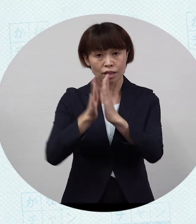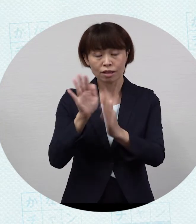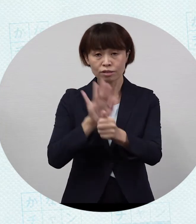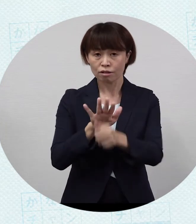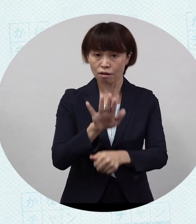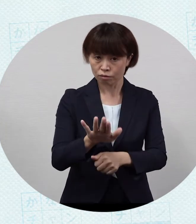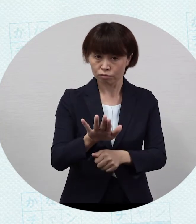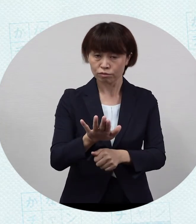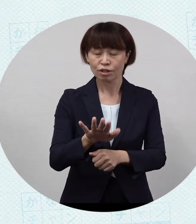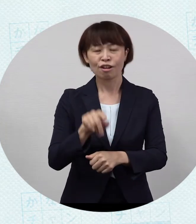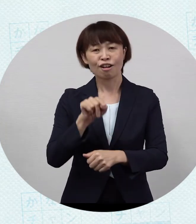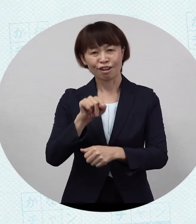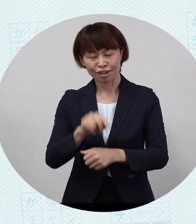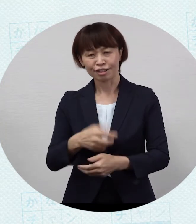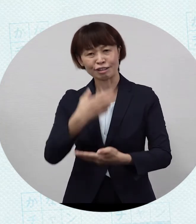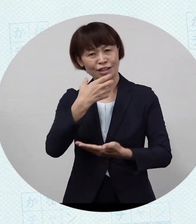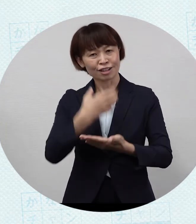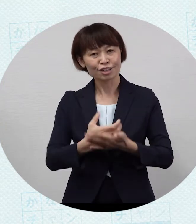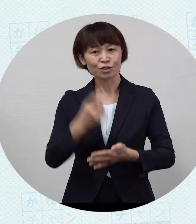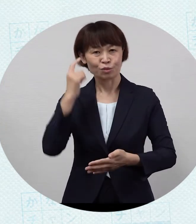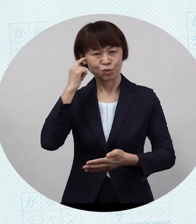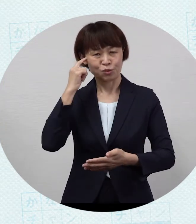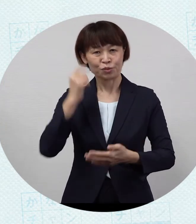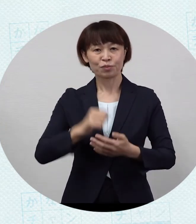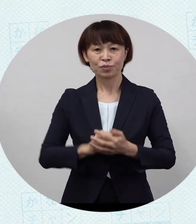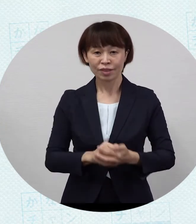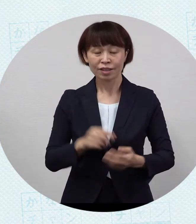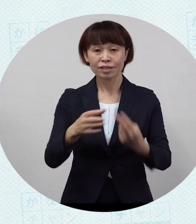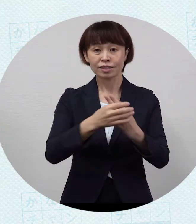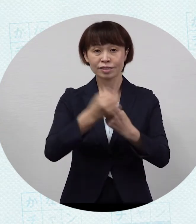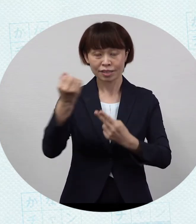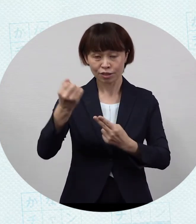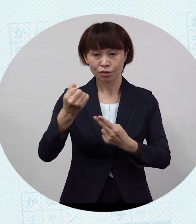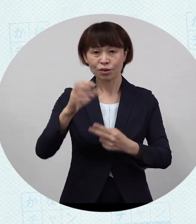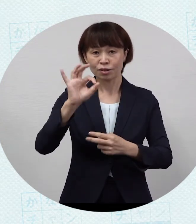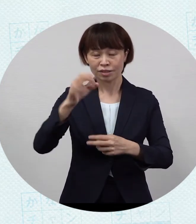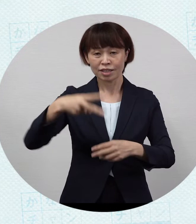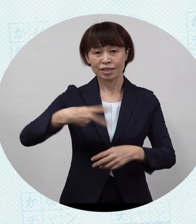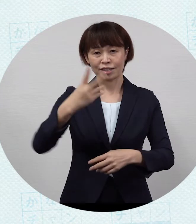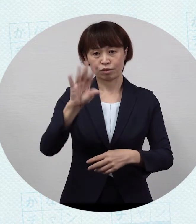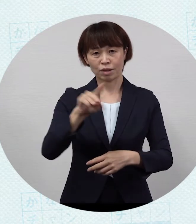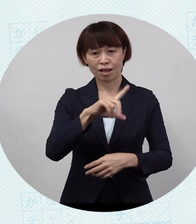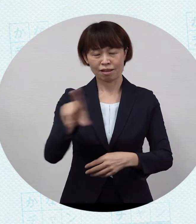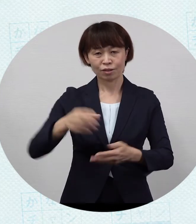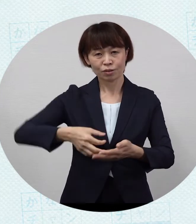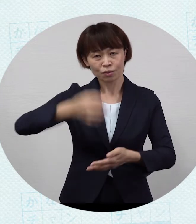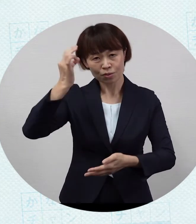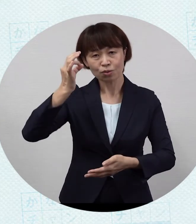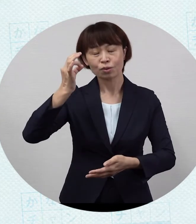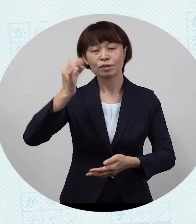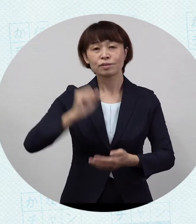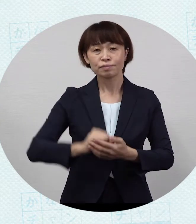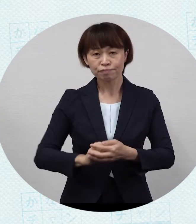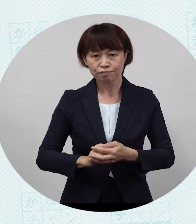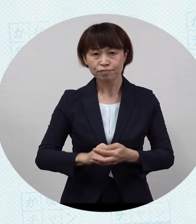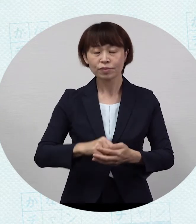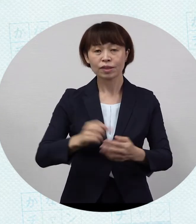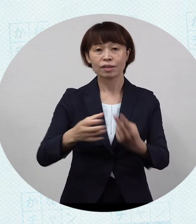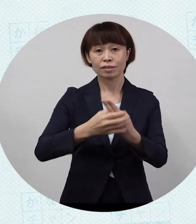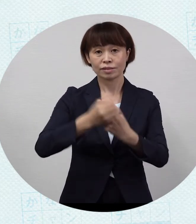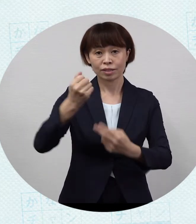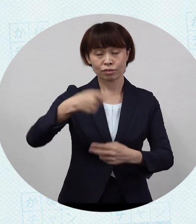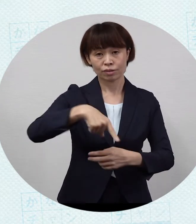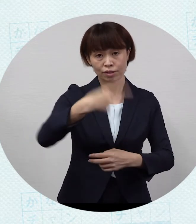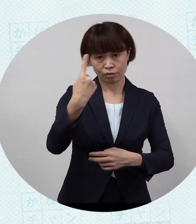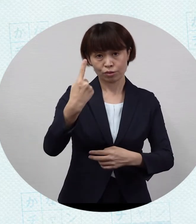けどこれでワンセット200万円ぐらいするんですね、でこれ100セットこ